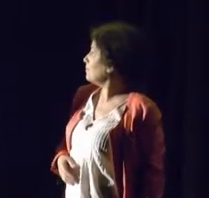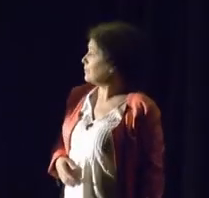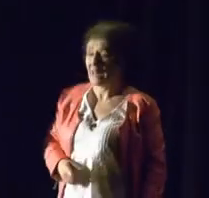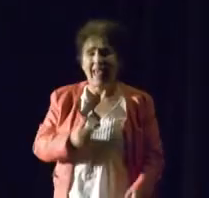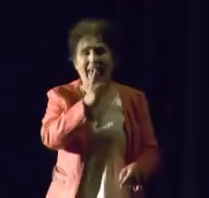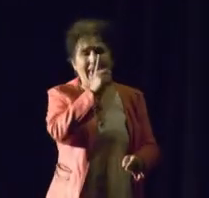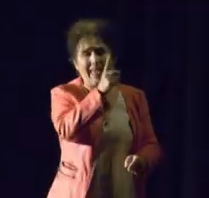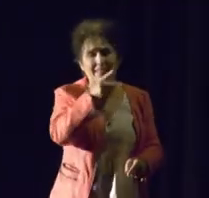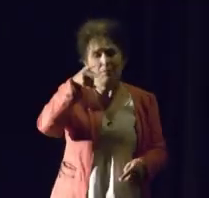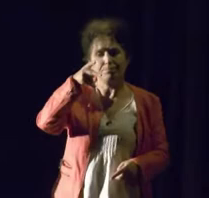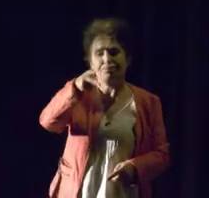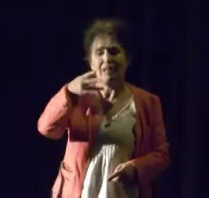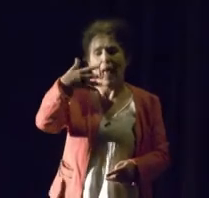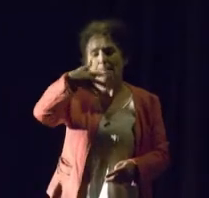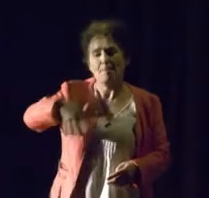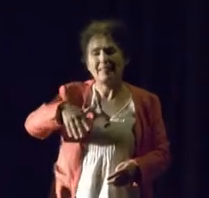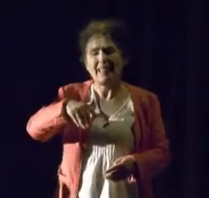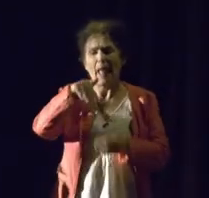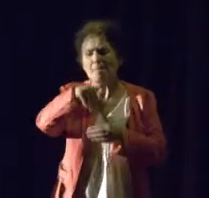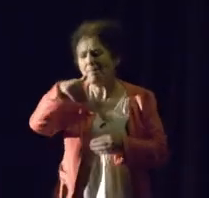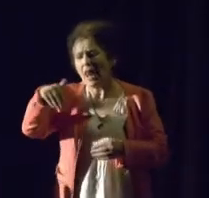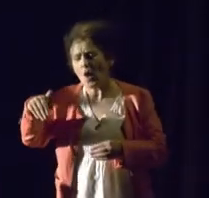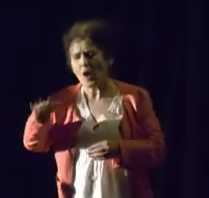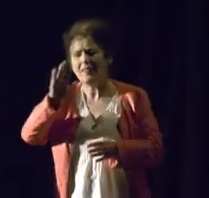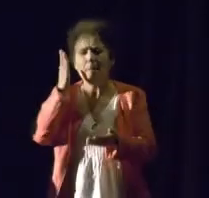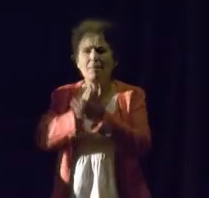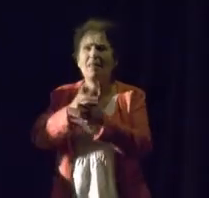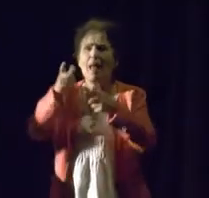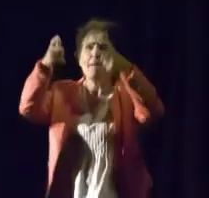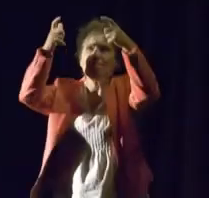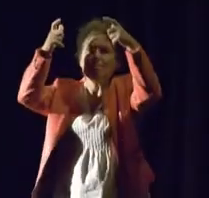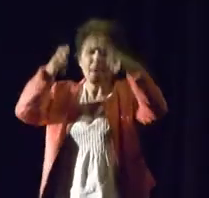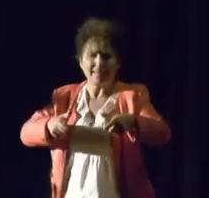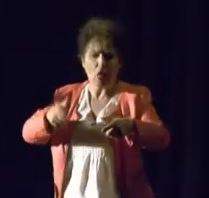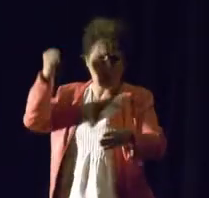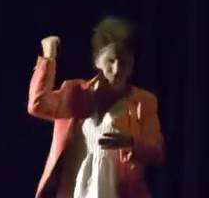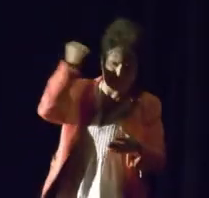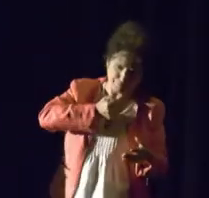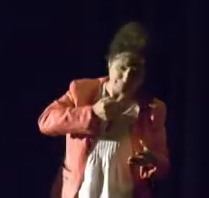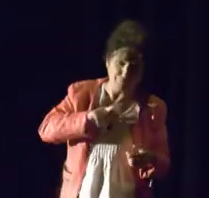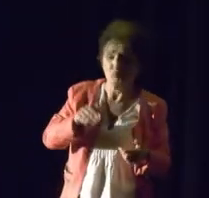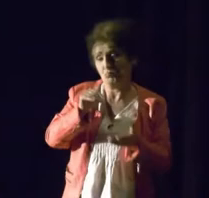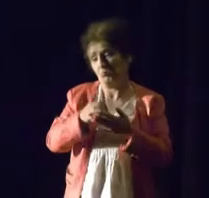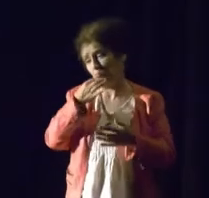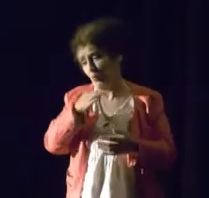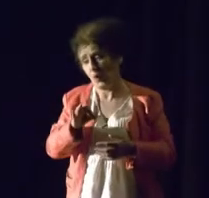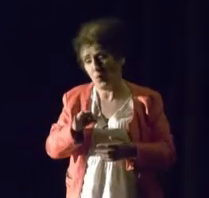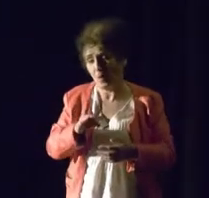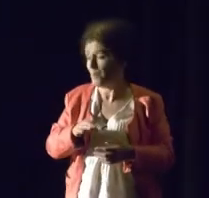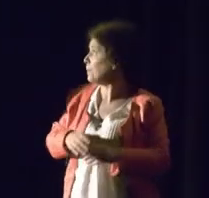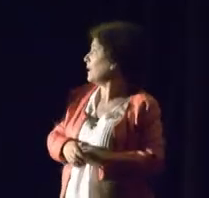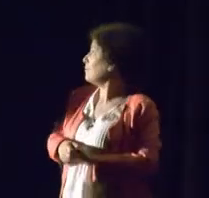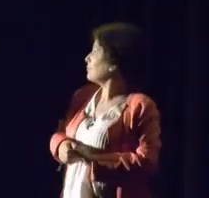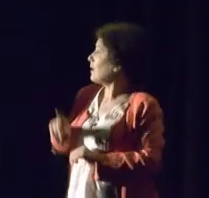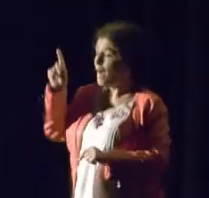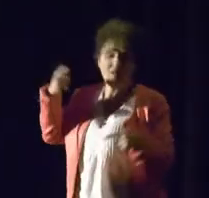Вика, 1 наспроти 5 милиони шанси да биде удрена од метеор. Тоа уште подобро е. Ова, да ви